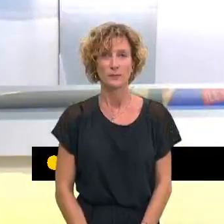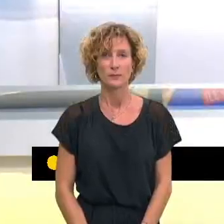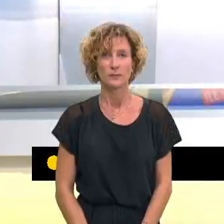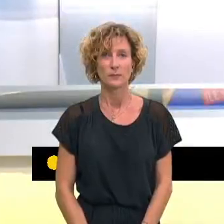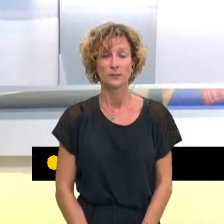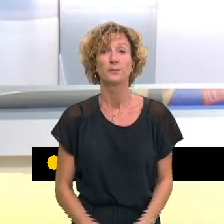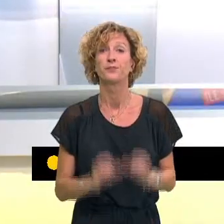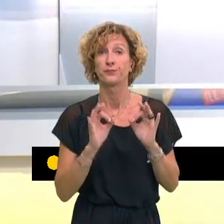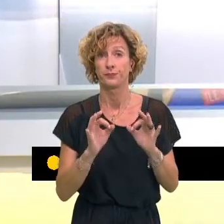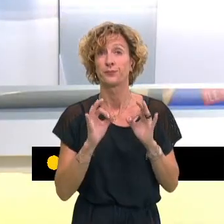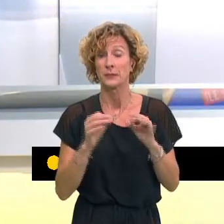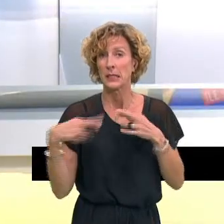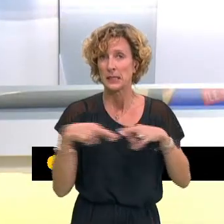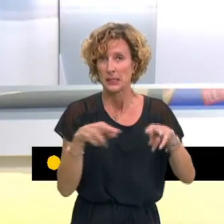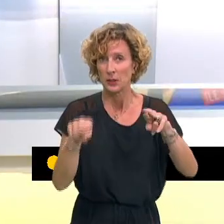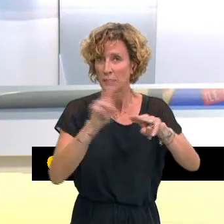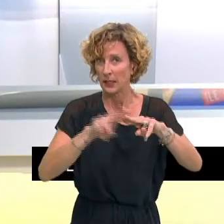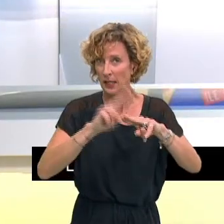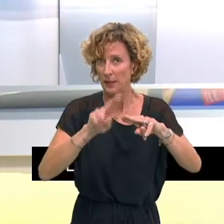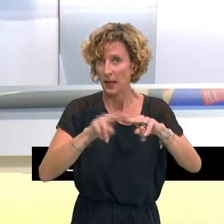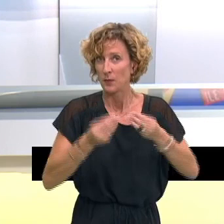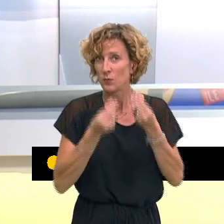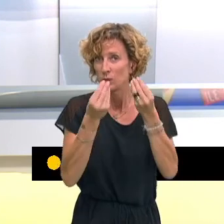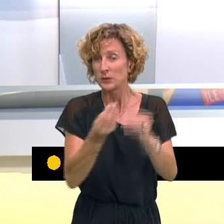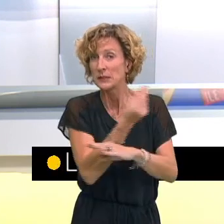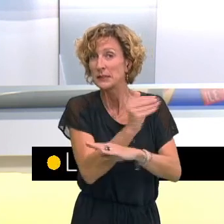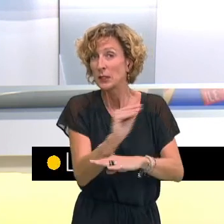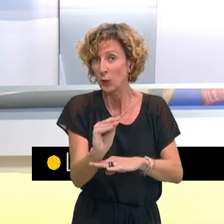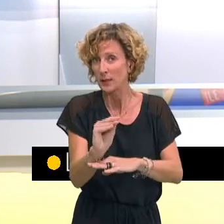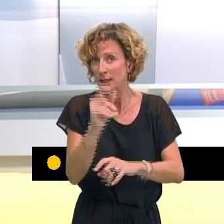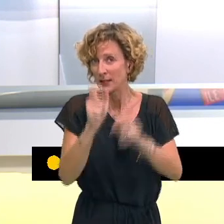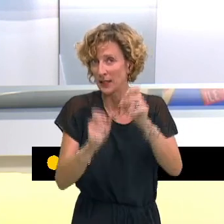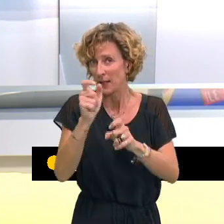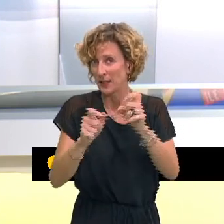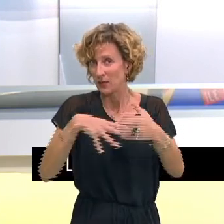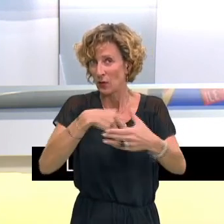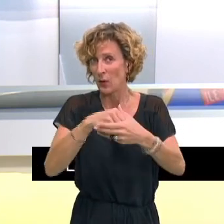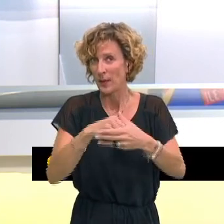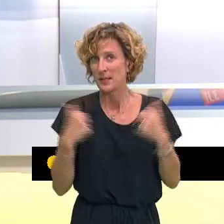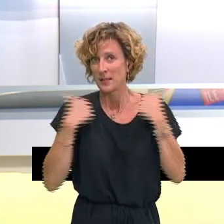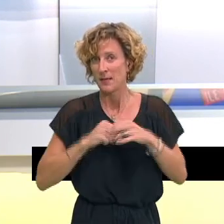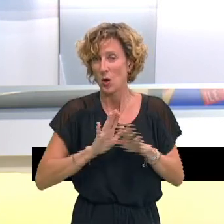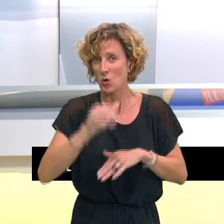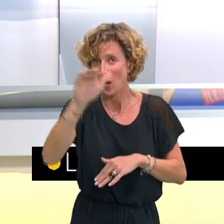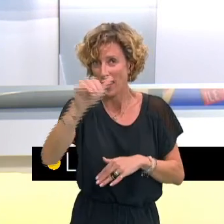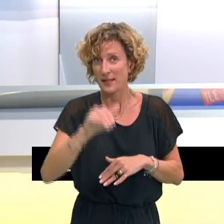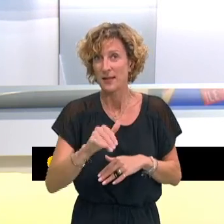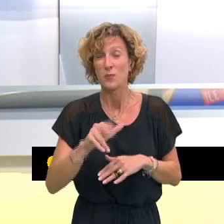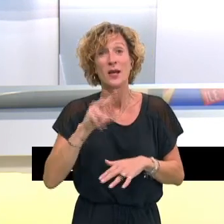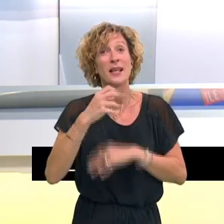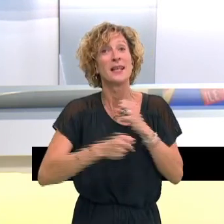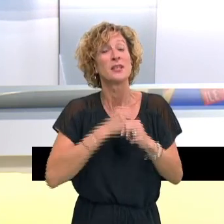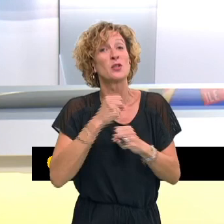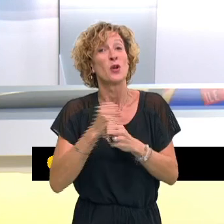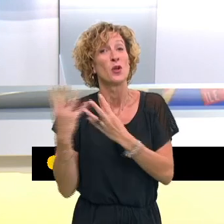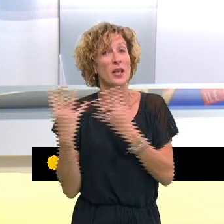Et effectivement, les sentiers ont été restaurés pour assurer la sécurité de ceux qui vont les emprunter pour ce 30e anniversaire du Grand